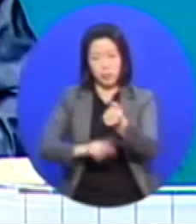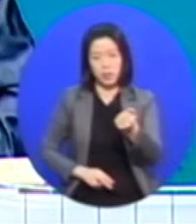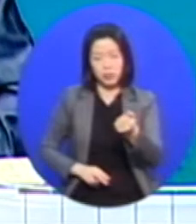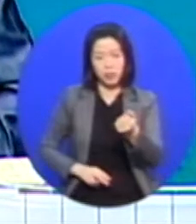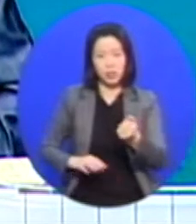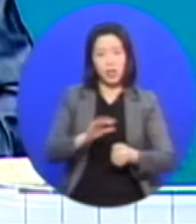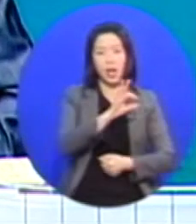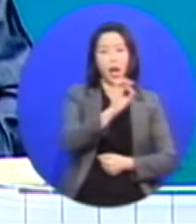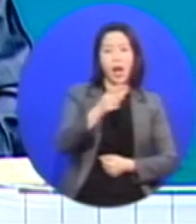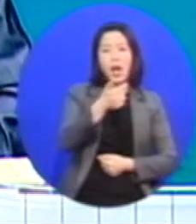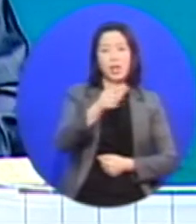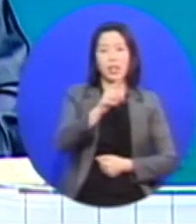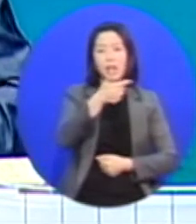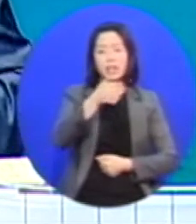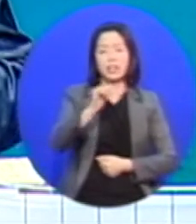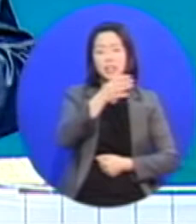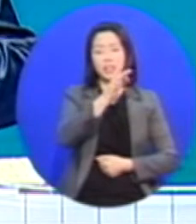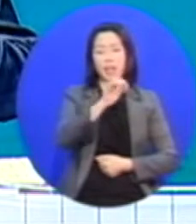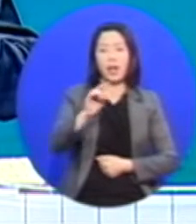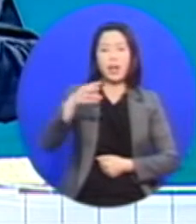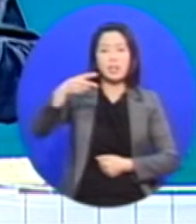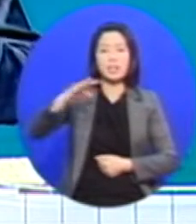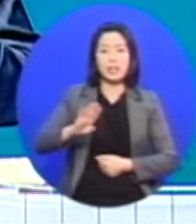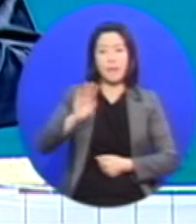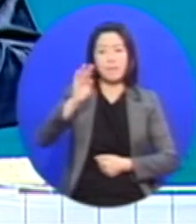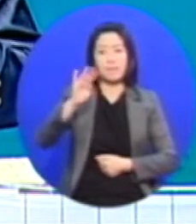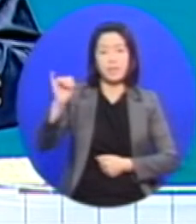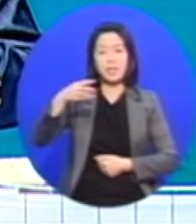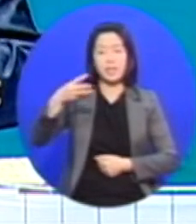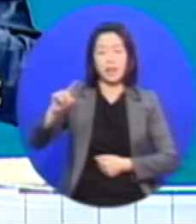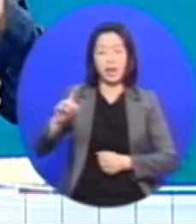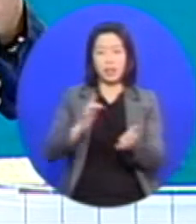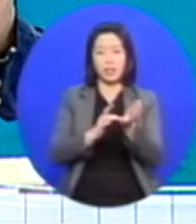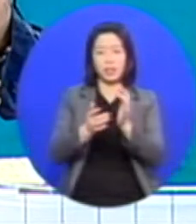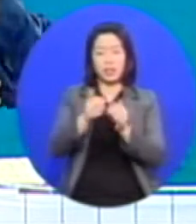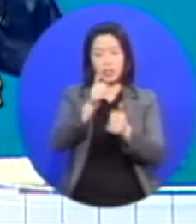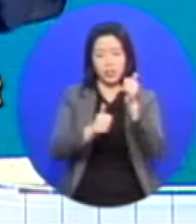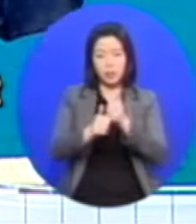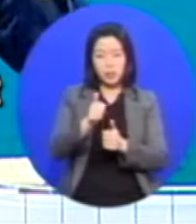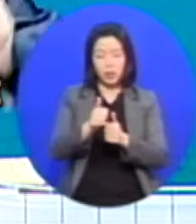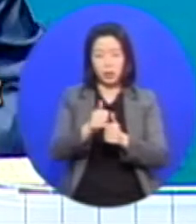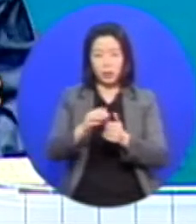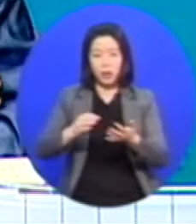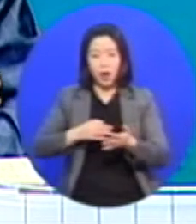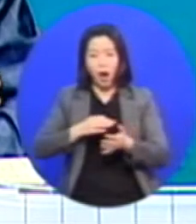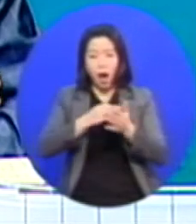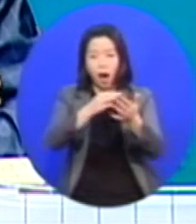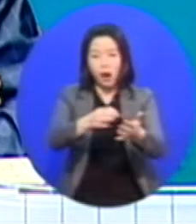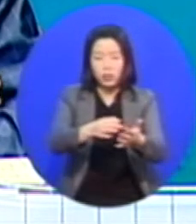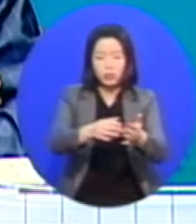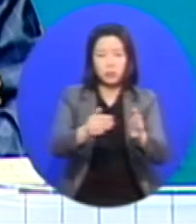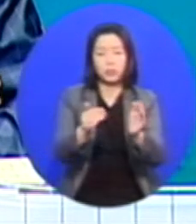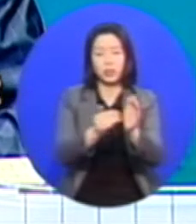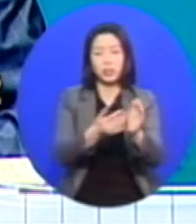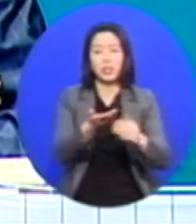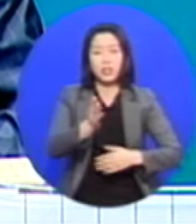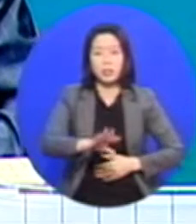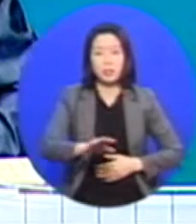안 아내와 4 삐라 마귀에게 시험 당해서 헌금하고 도 그 자리에서 죽어 나갔어요